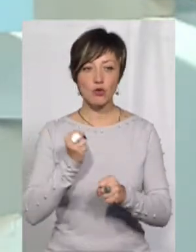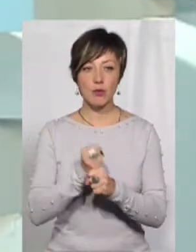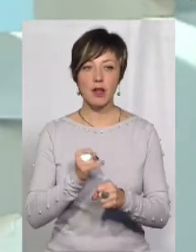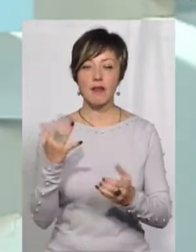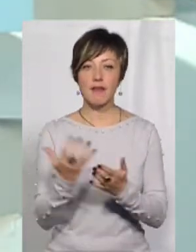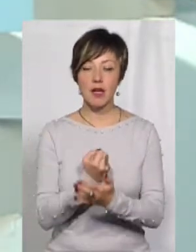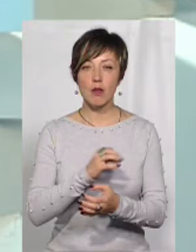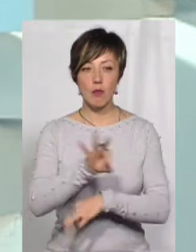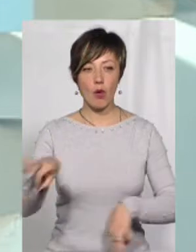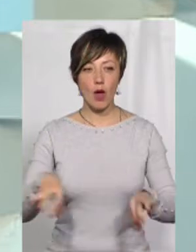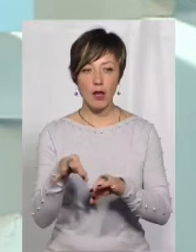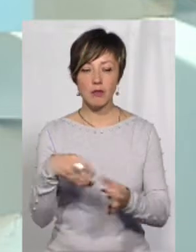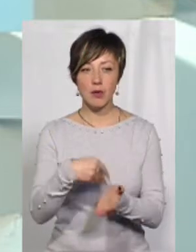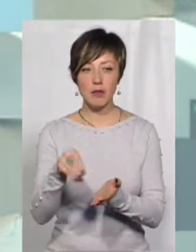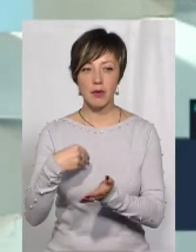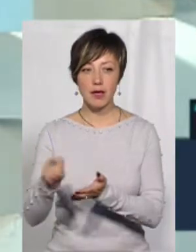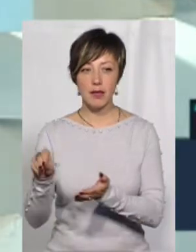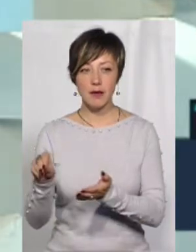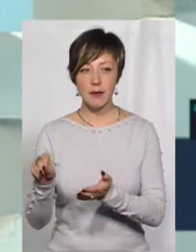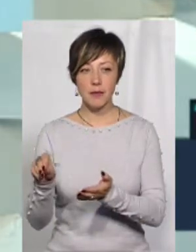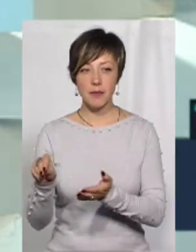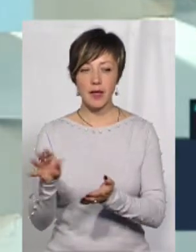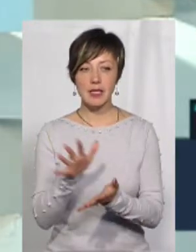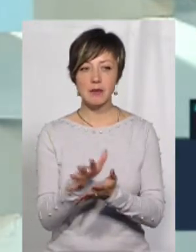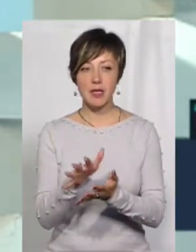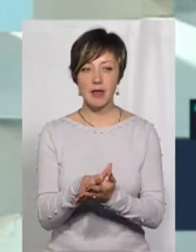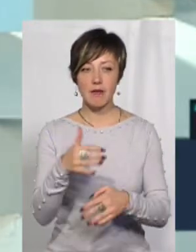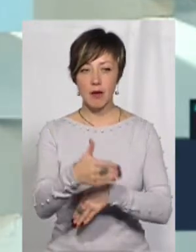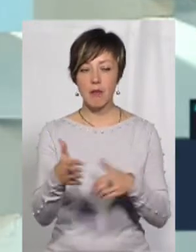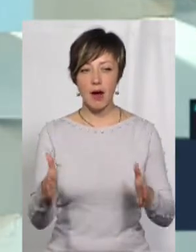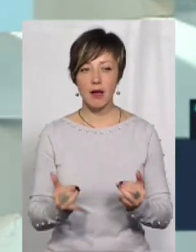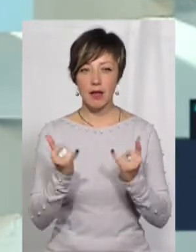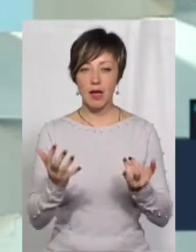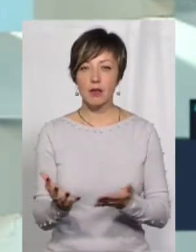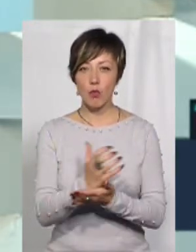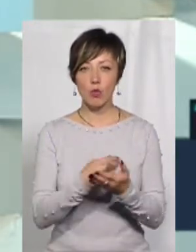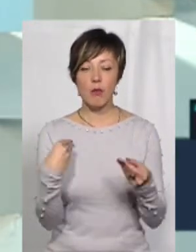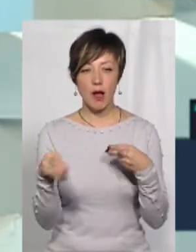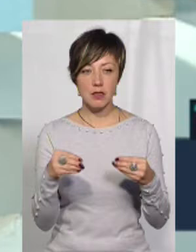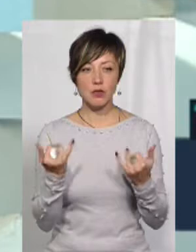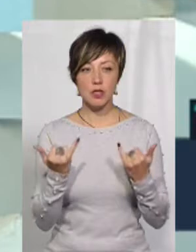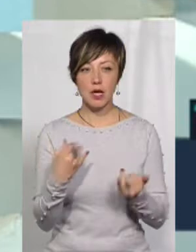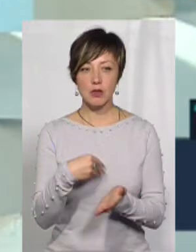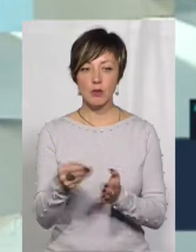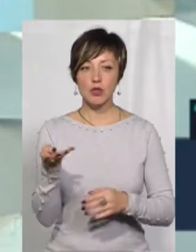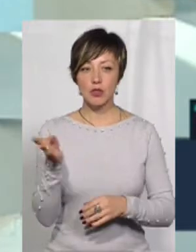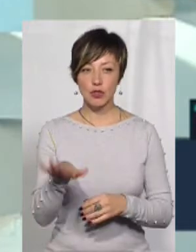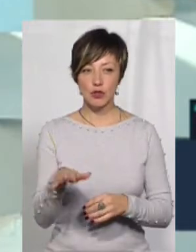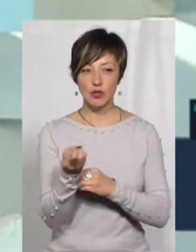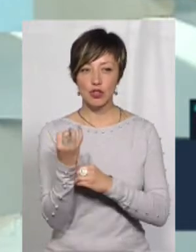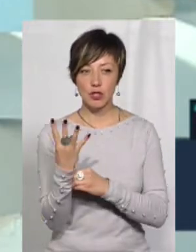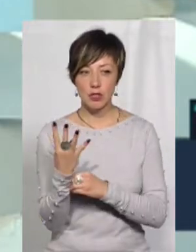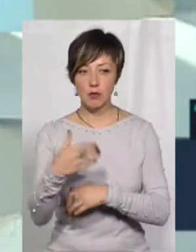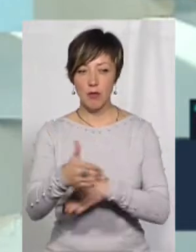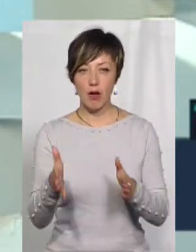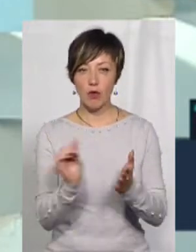розробили і виграли проєкт по придбанню сміттєвих баків для збору пластику. І зараз ми закупили 14 баків, які